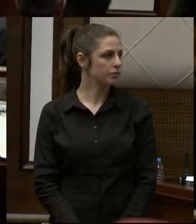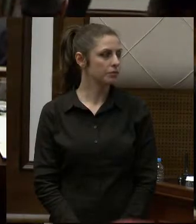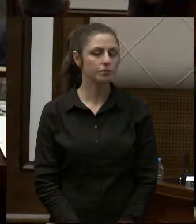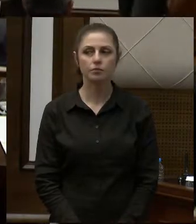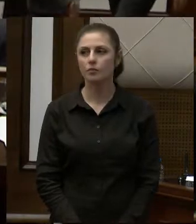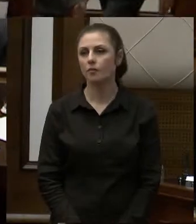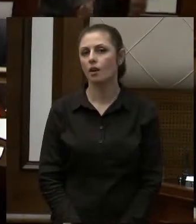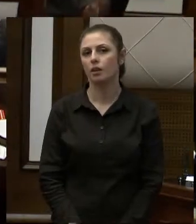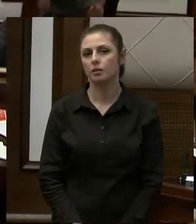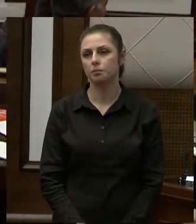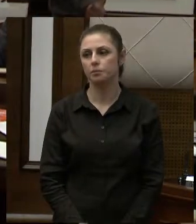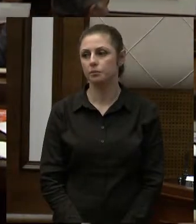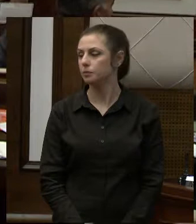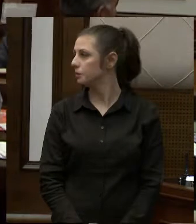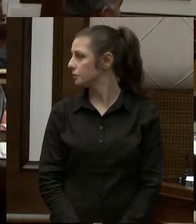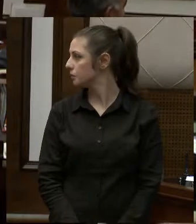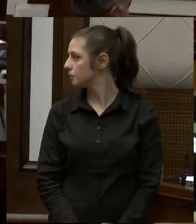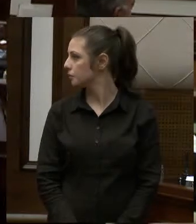Al oraya kadar alabilirsiniz.